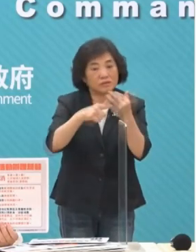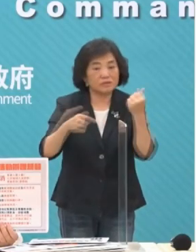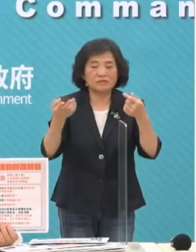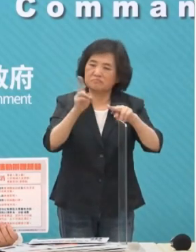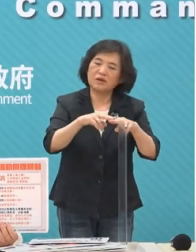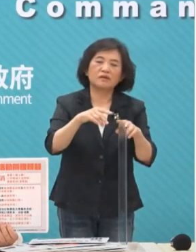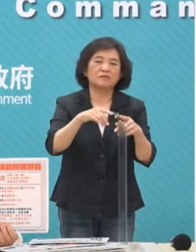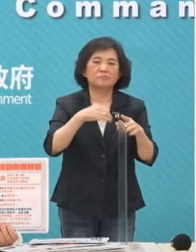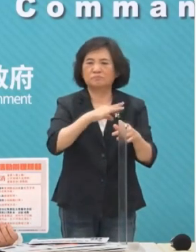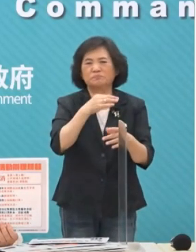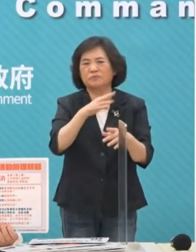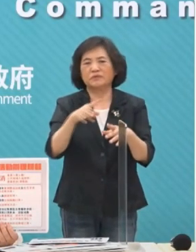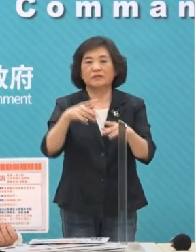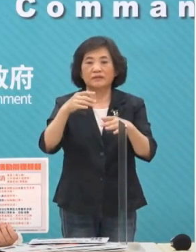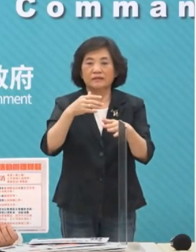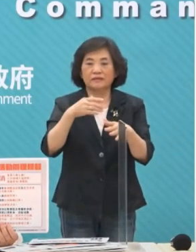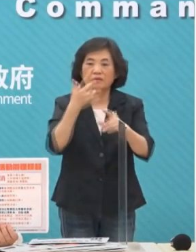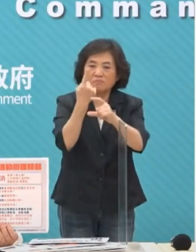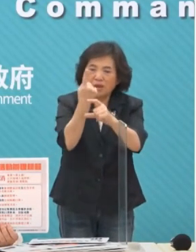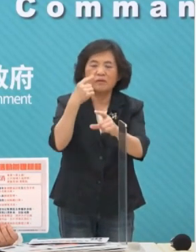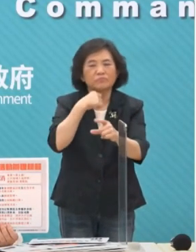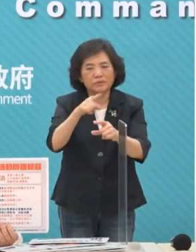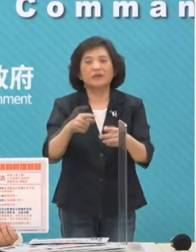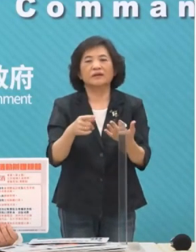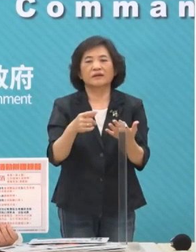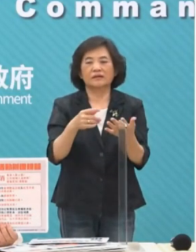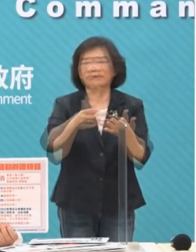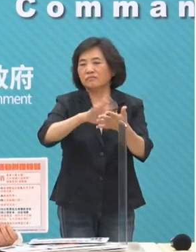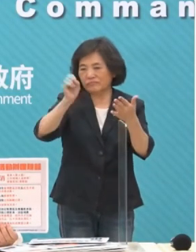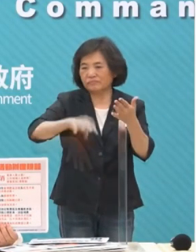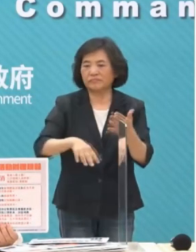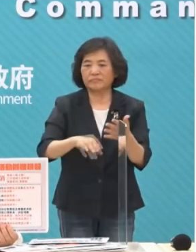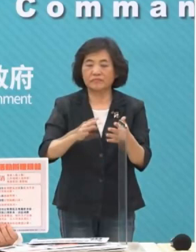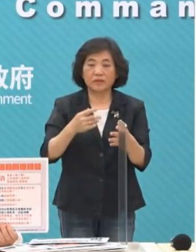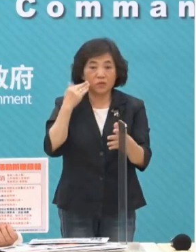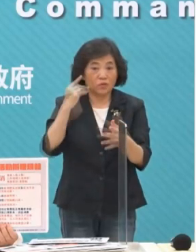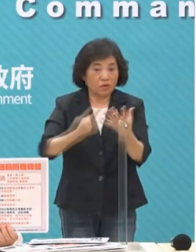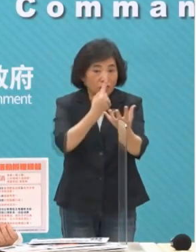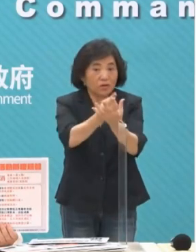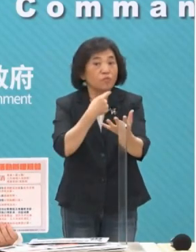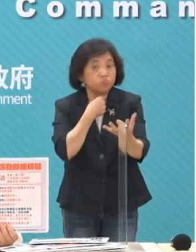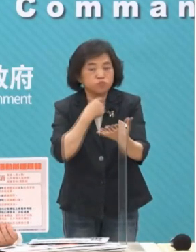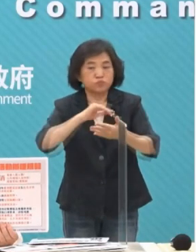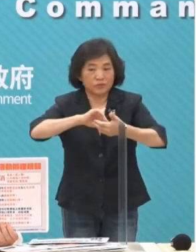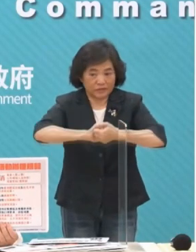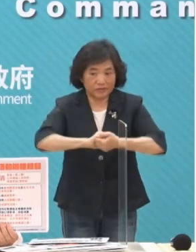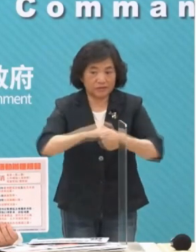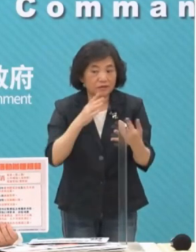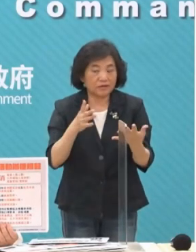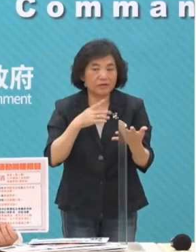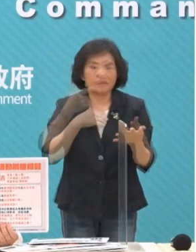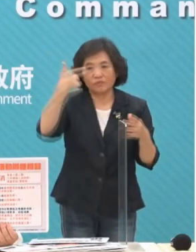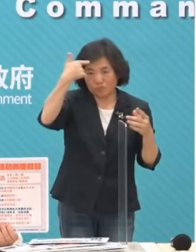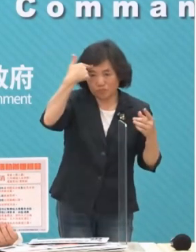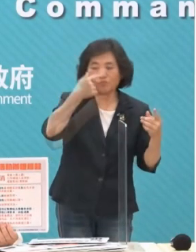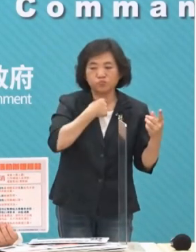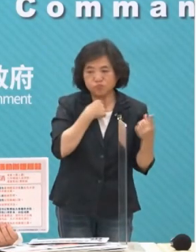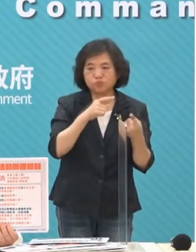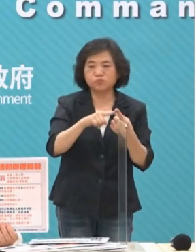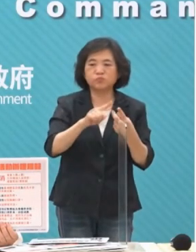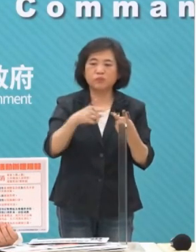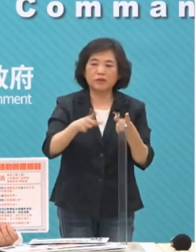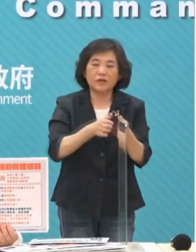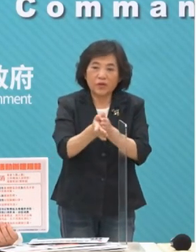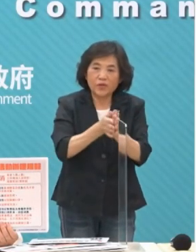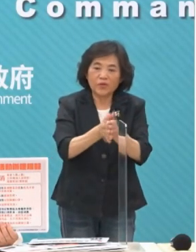流的管制啊，十连制十连制没有，但是我们希望去参加的人，你知道一样，这个要现场要备有量测体温的设备，要